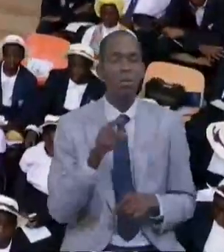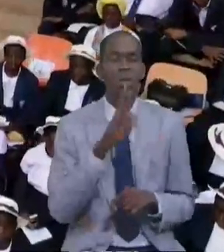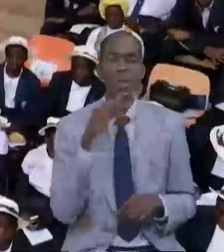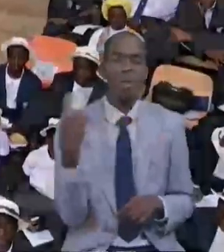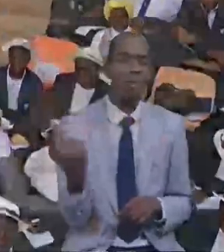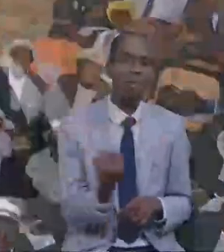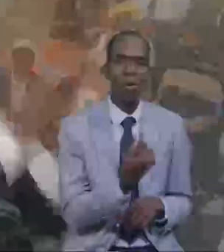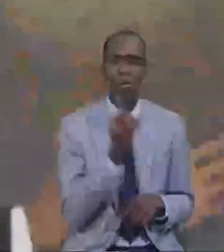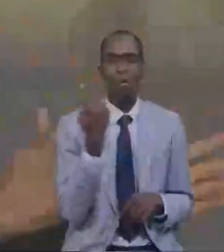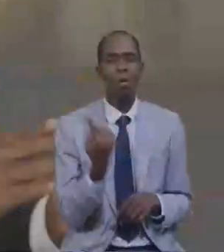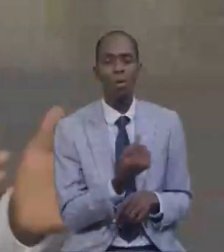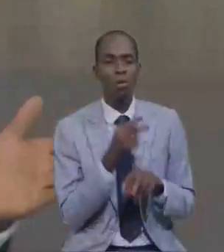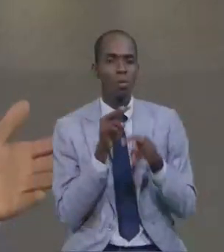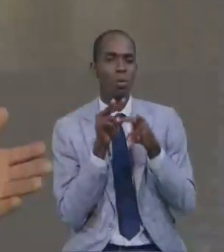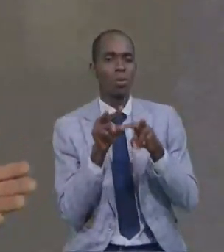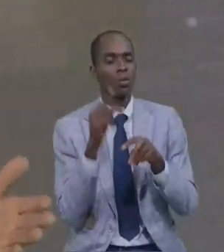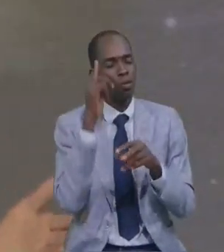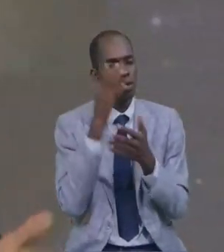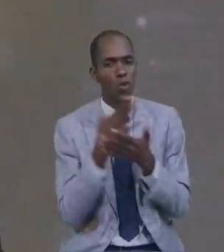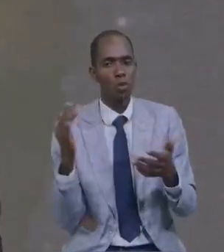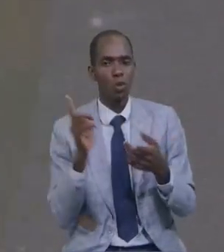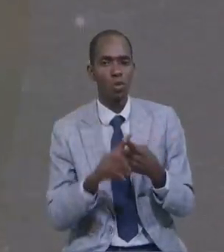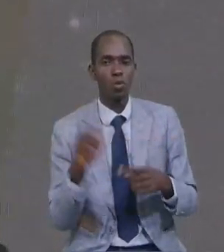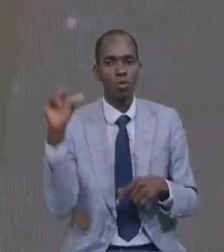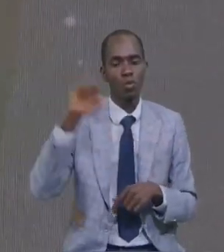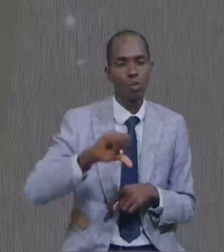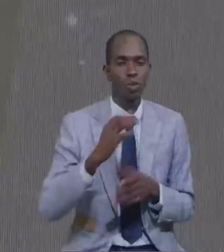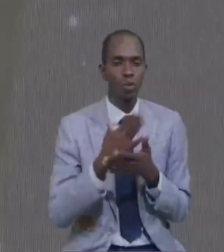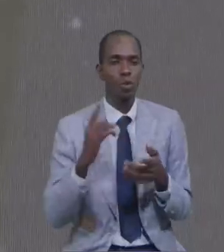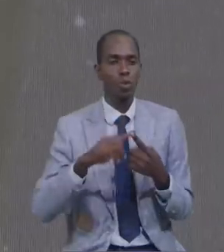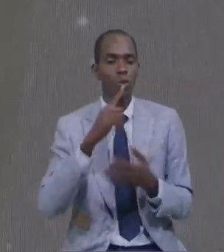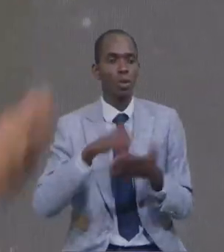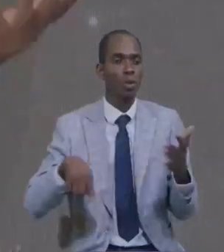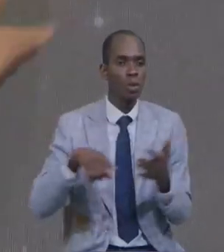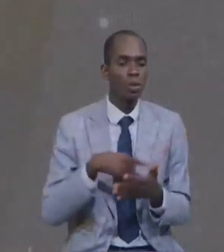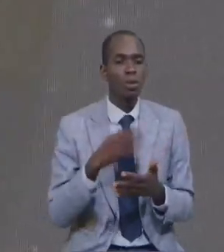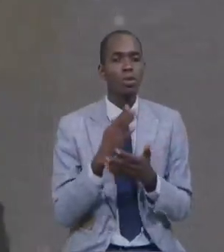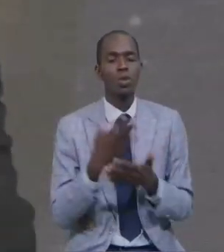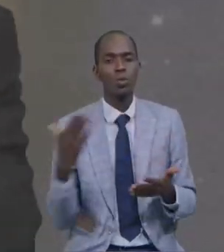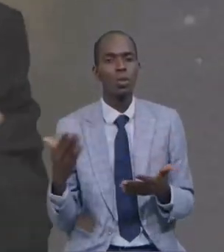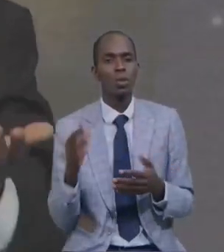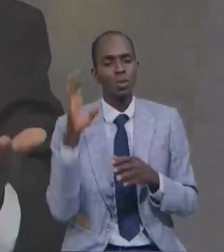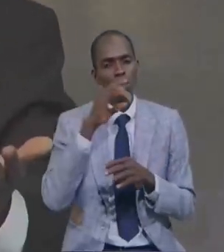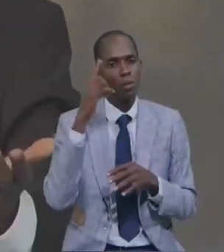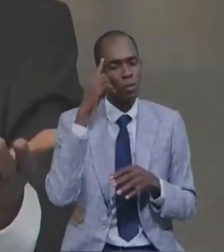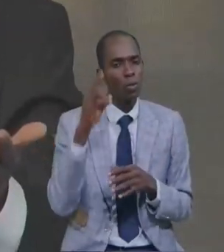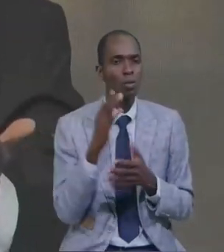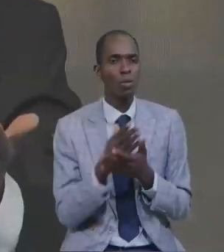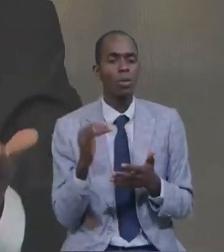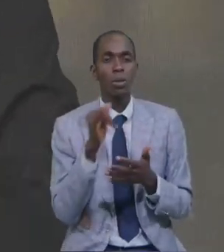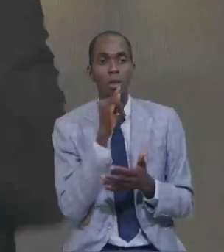opposer. Et ils regardent toujours quelqu'un qui est debout pour le faire glisser et pour qu'il tombe. Quand nous